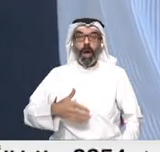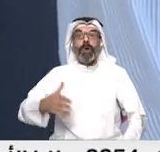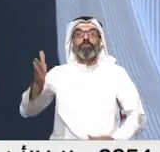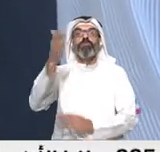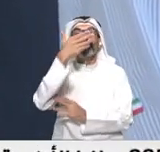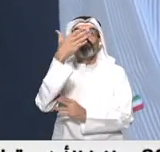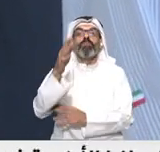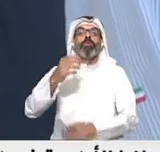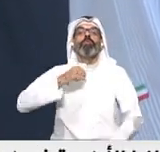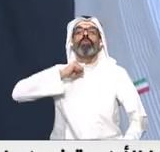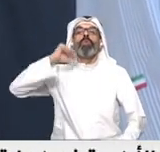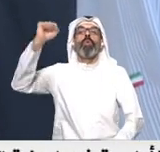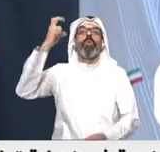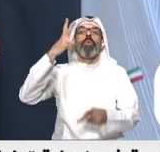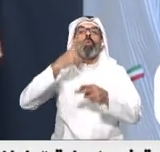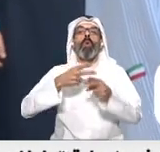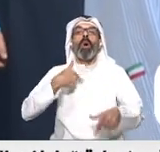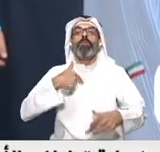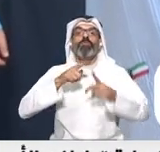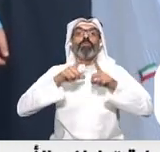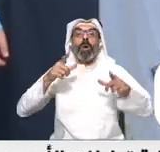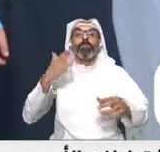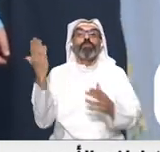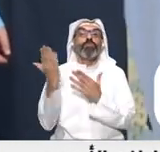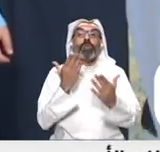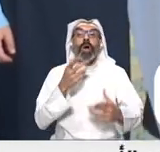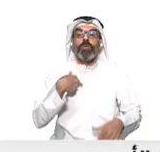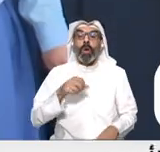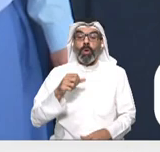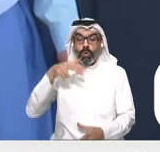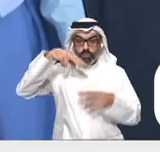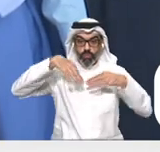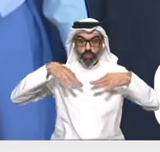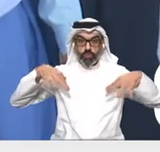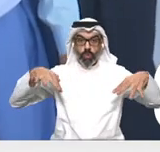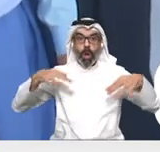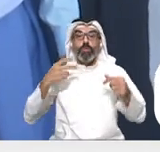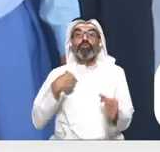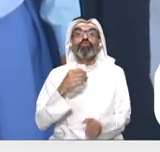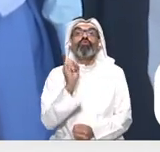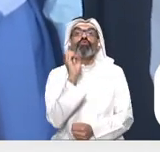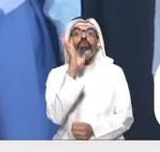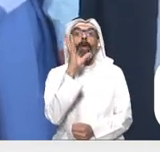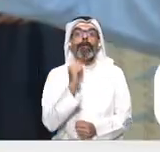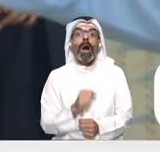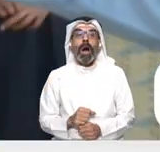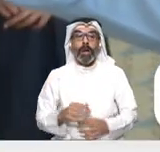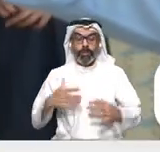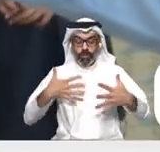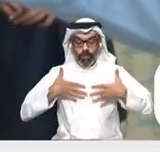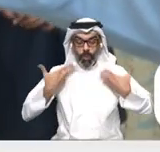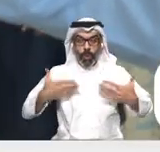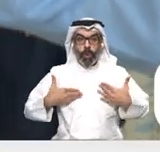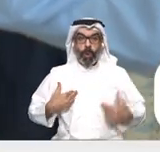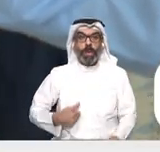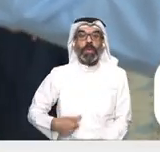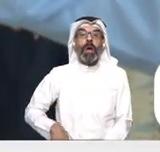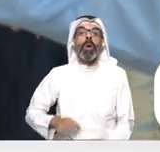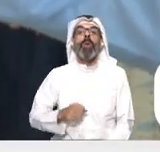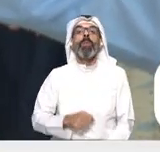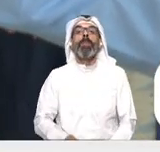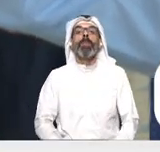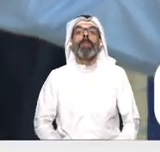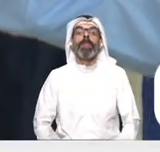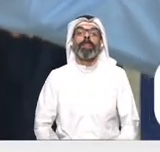وهذا يعني درس يومي احنا دائما ناخذه من طابور صباحي. اليوم حييت العلم ووايد كان وناسه. وطني الكويت